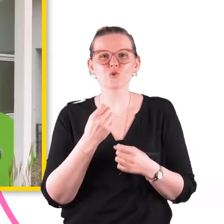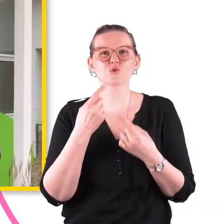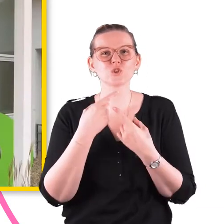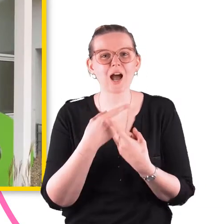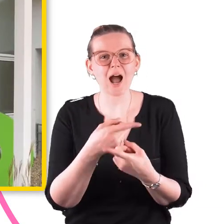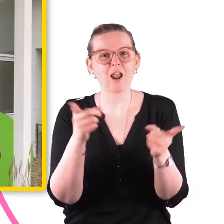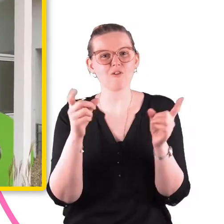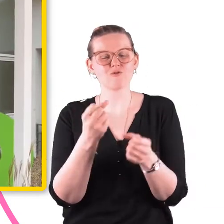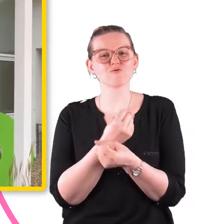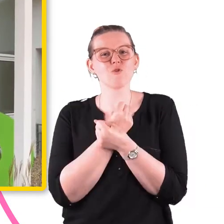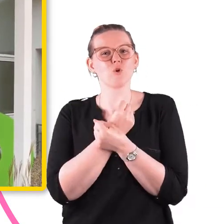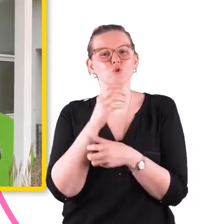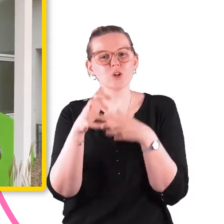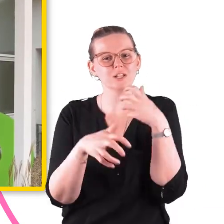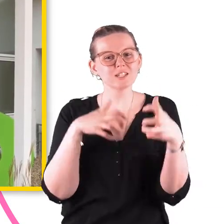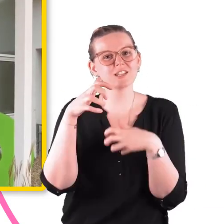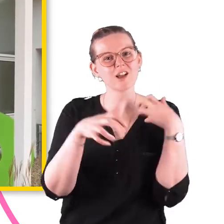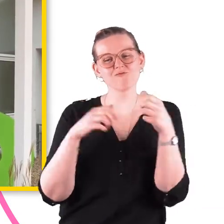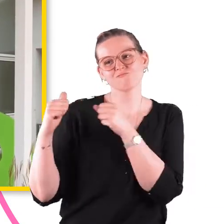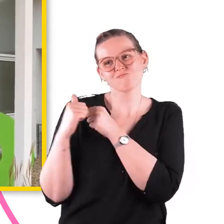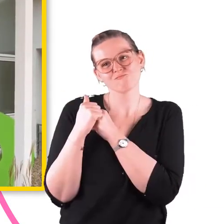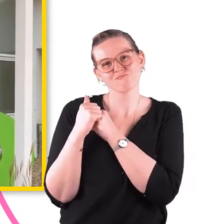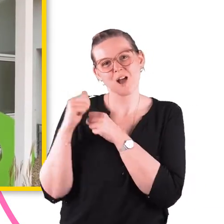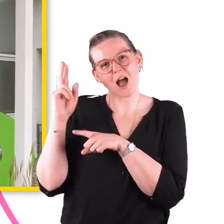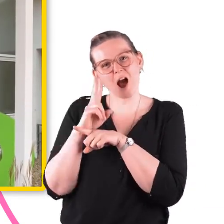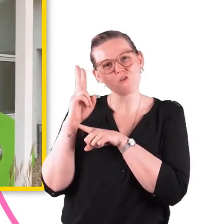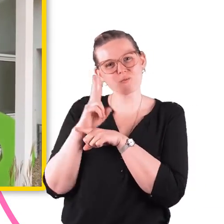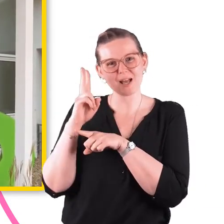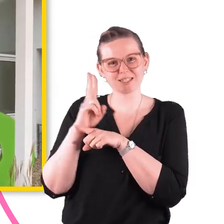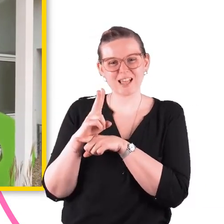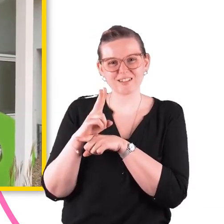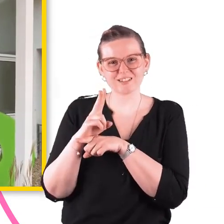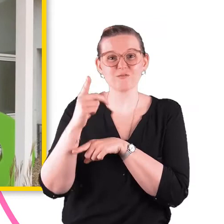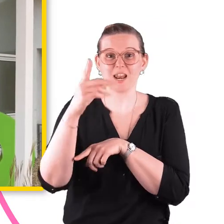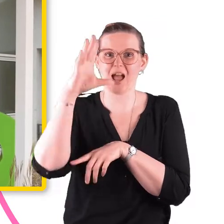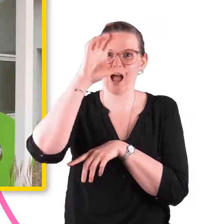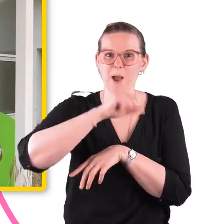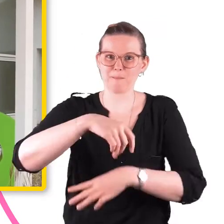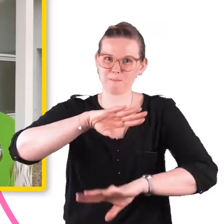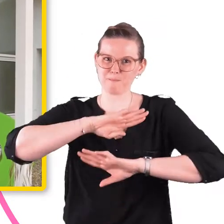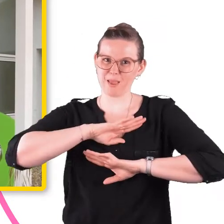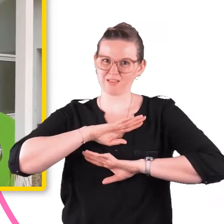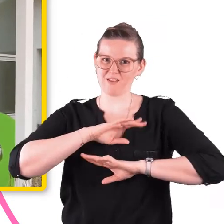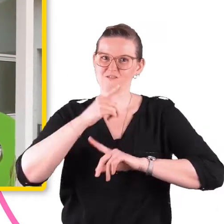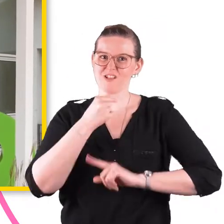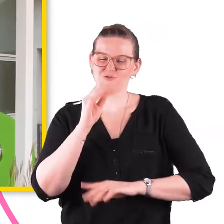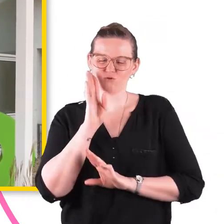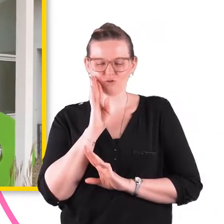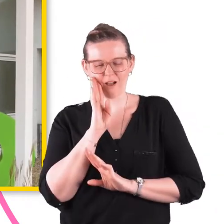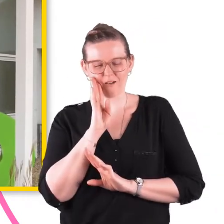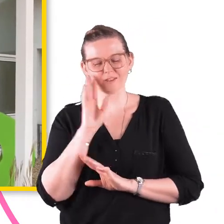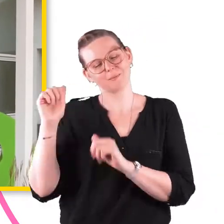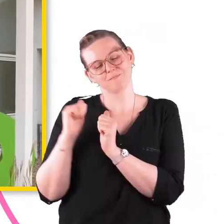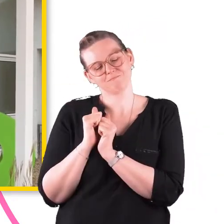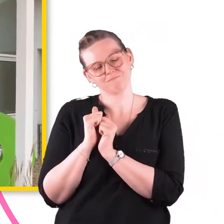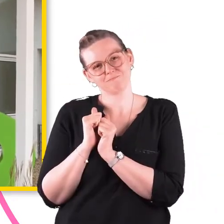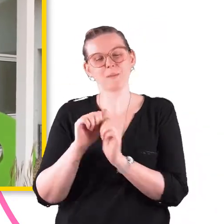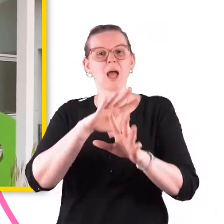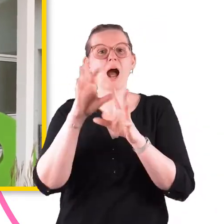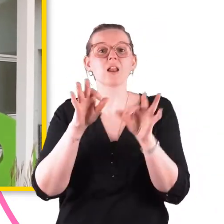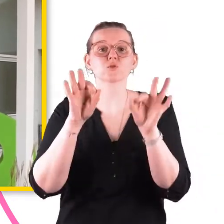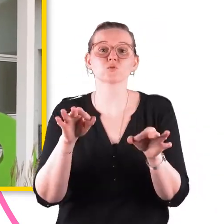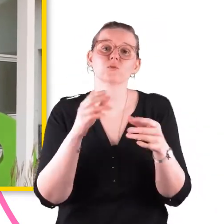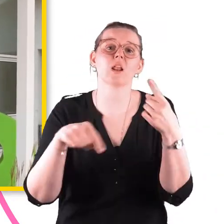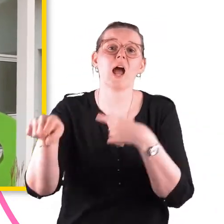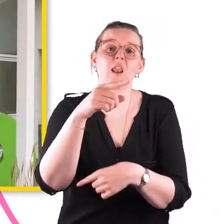Ich wünsche euch, dass auch ihr ein Kuscheltier habt, was gut auf euch aufpasst, vor allen Dingen, wenn ihr abends im Bett liegt und schlafen wollt. Ich wünsche euch alles Gute